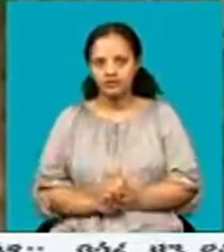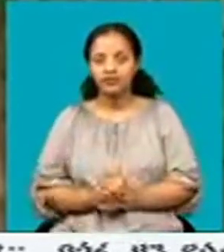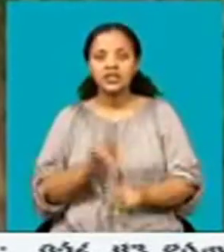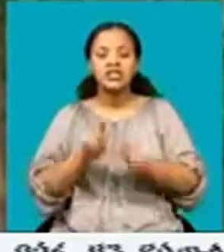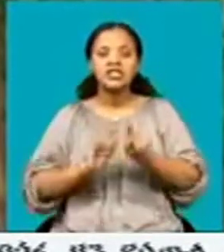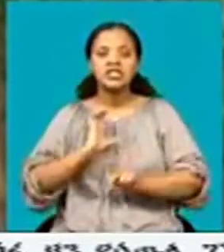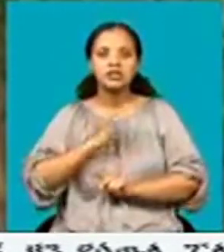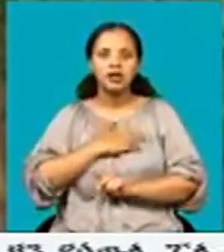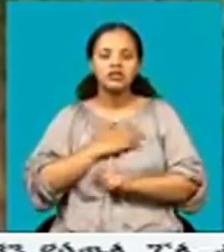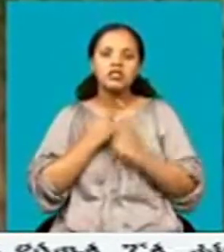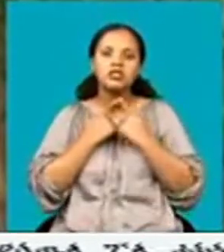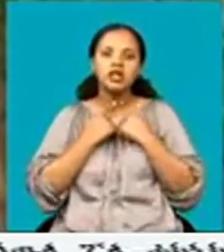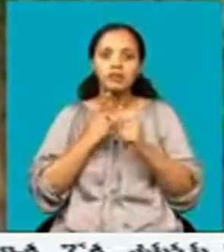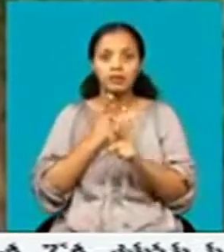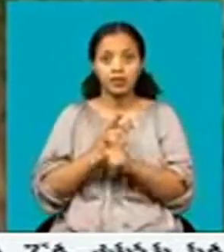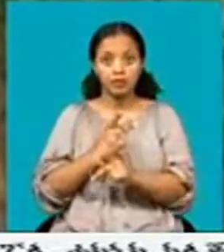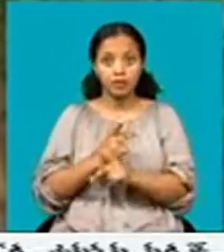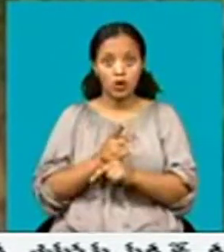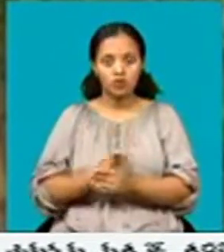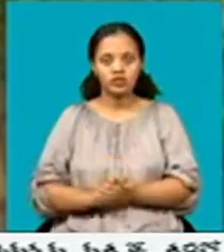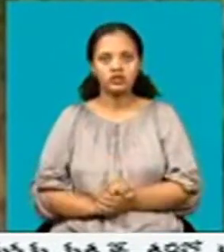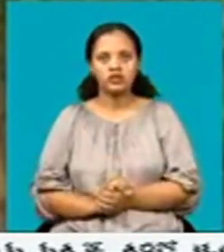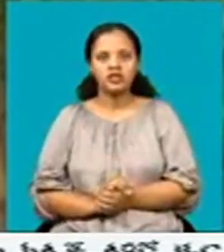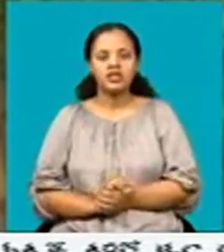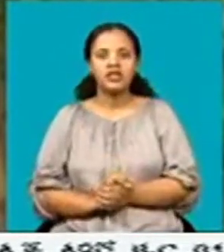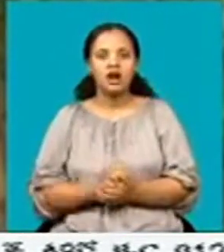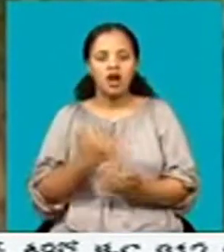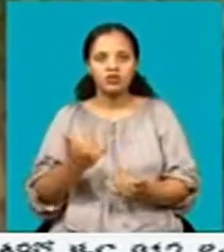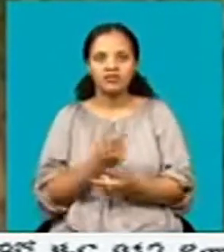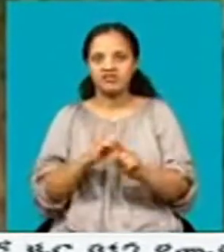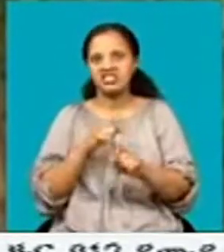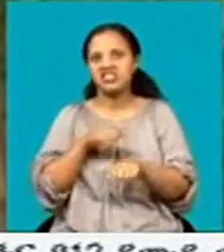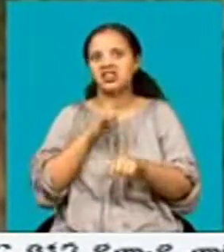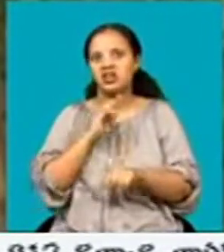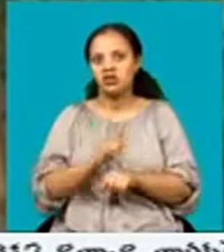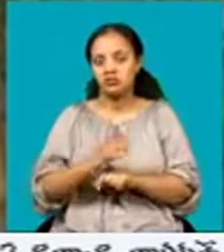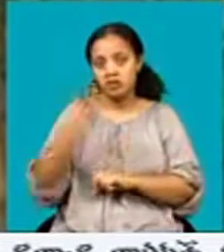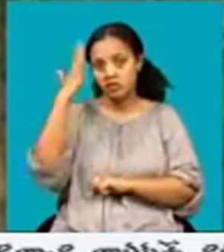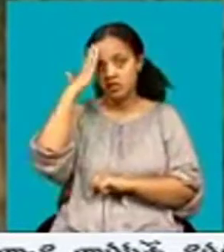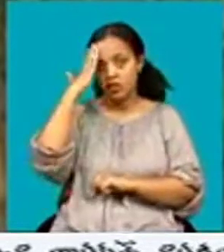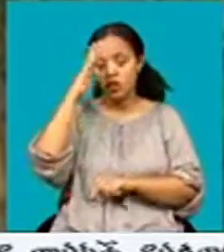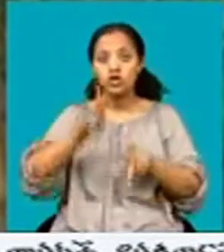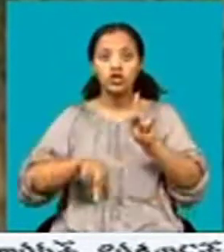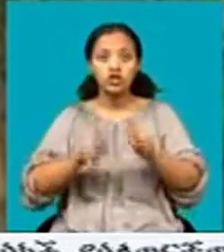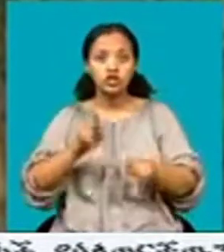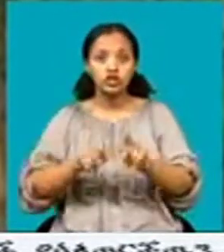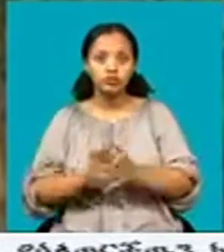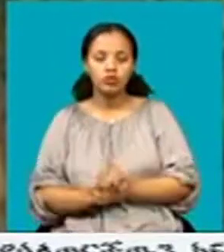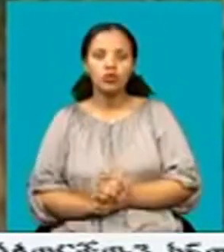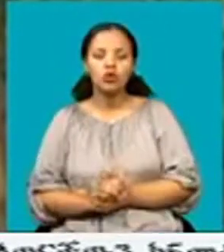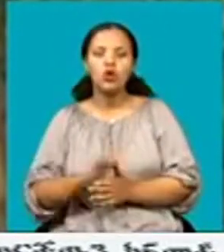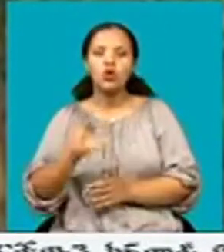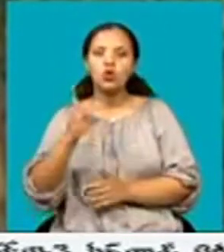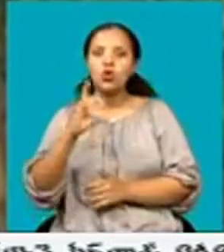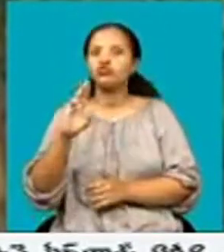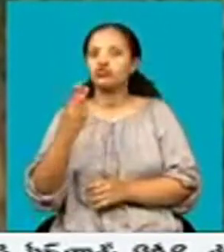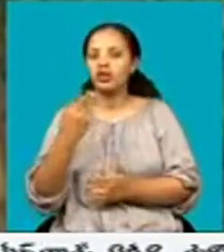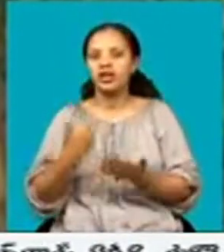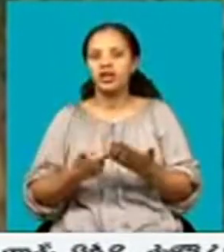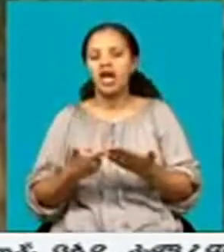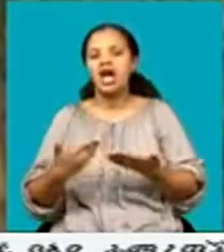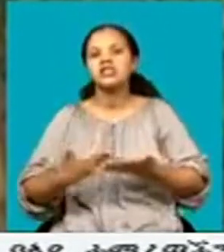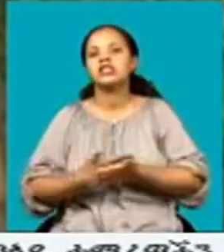ህዝባችን በጉጉት የሚጠብቀው ሪፈረንደም ጊዜም ስለሆነ እንደምታወቁ ህዝቡ እንደ ኮንሶ ይሄ አዲስ